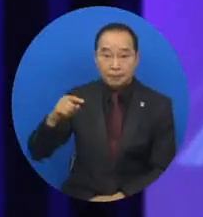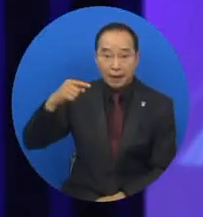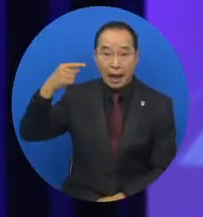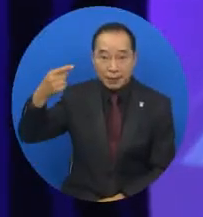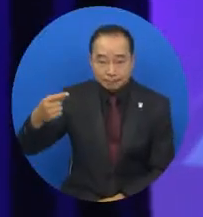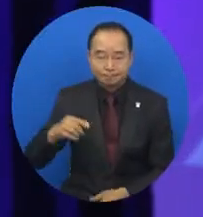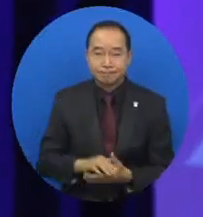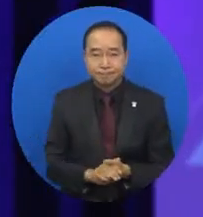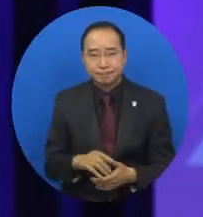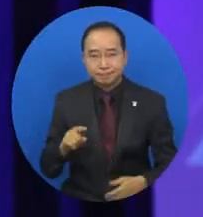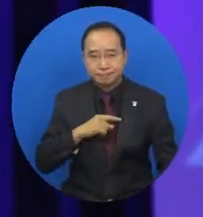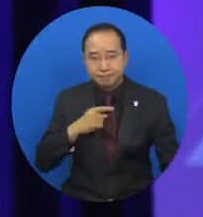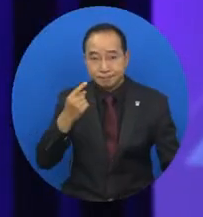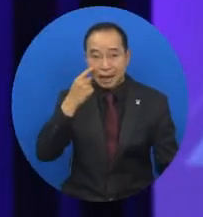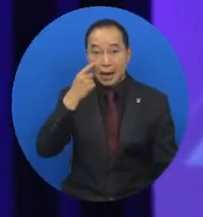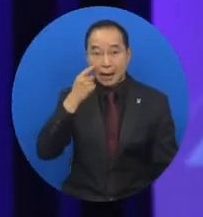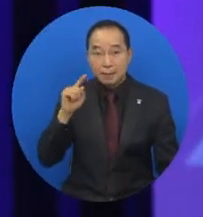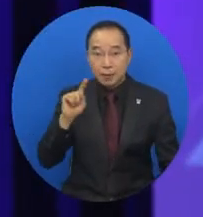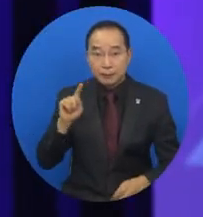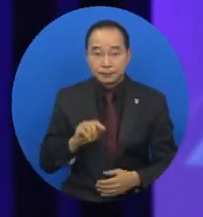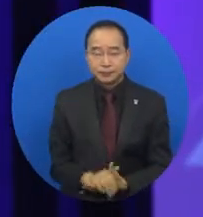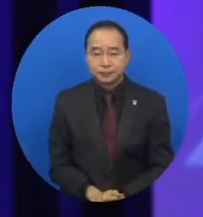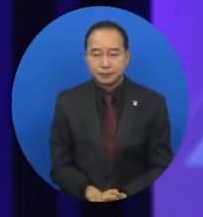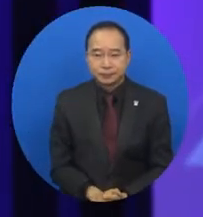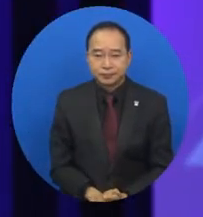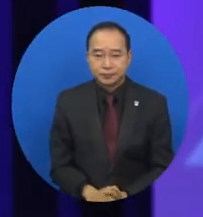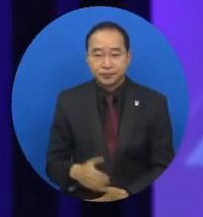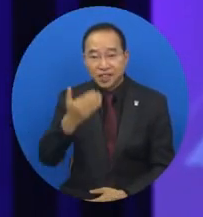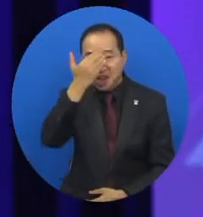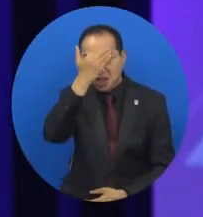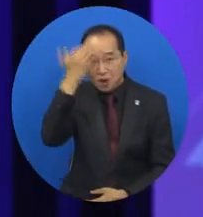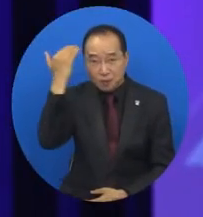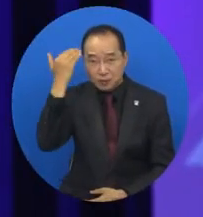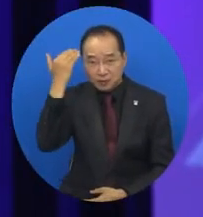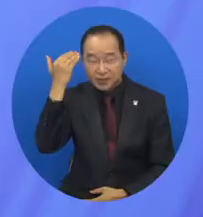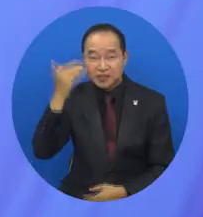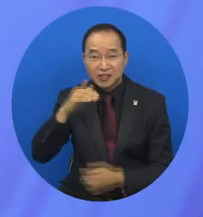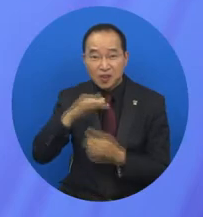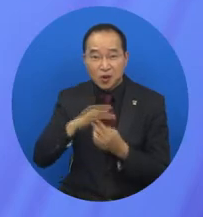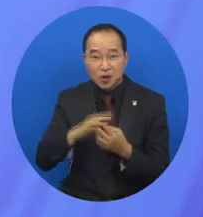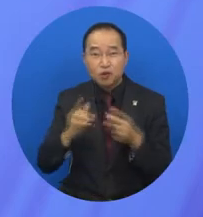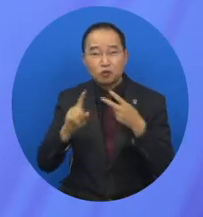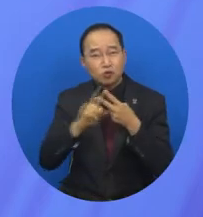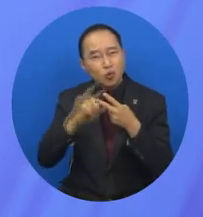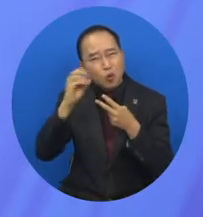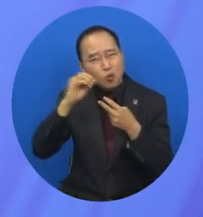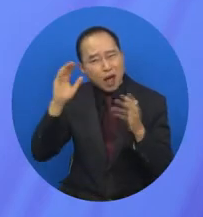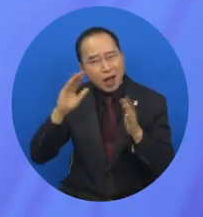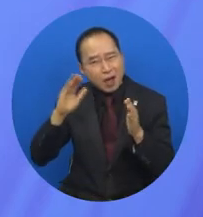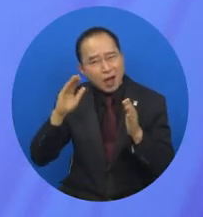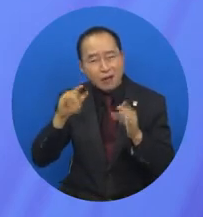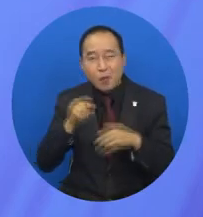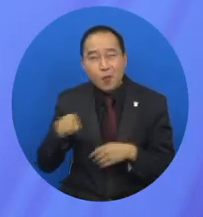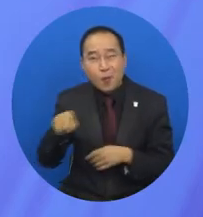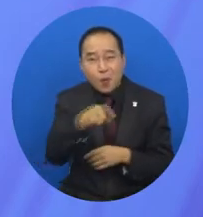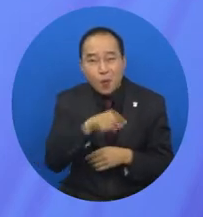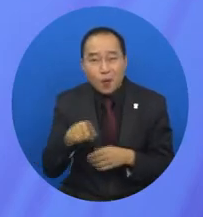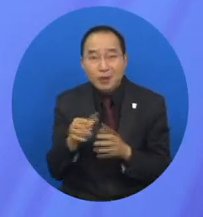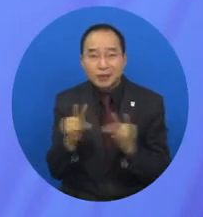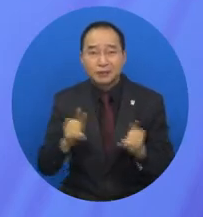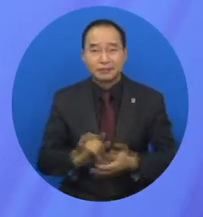그리고 그 다음 생각나는 프로그램의 과정이 청소년들이었는데 제가 진로 교육을 부탁받아서